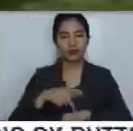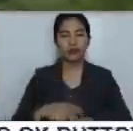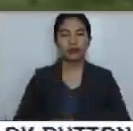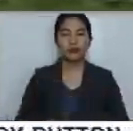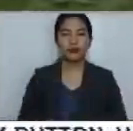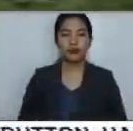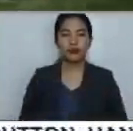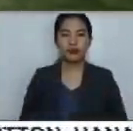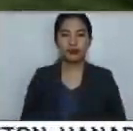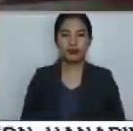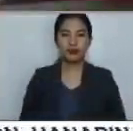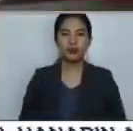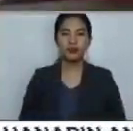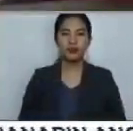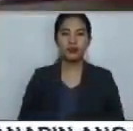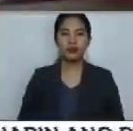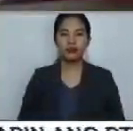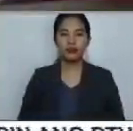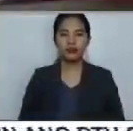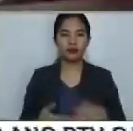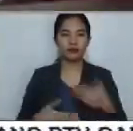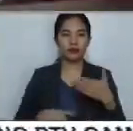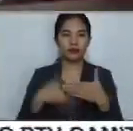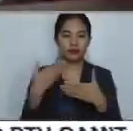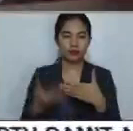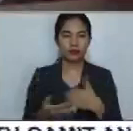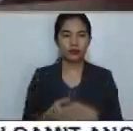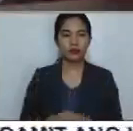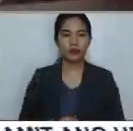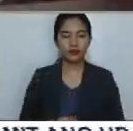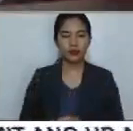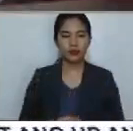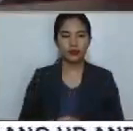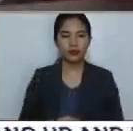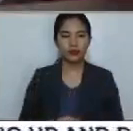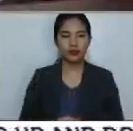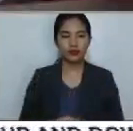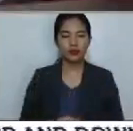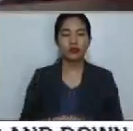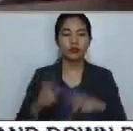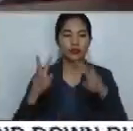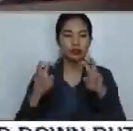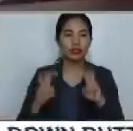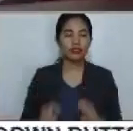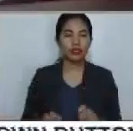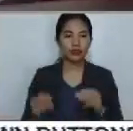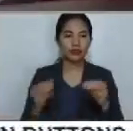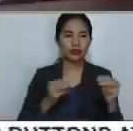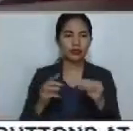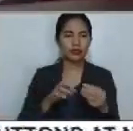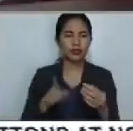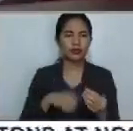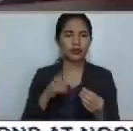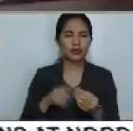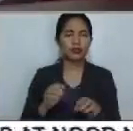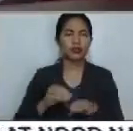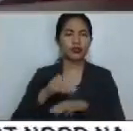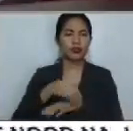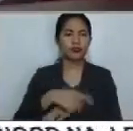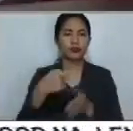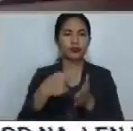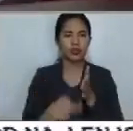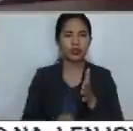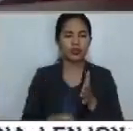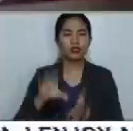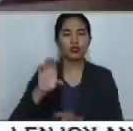ng Setyembre ay bumaba ang presyo. Sinabi ni Aguinaldo na napilitan ang DBMPS na ibenta ang